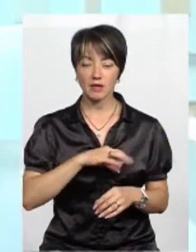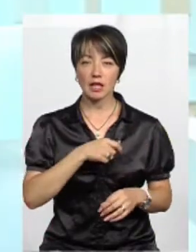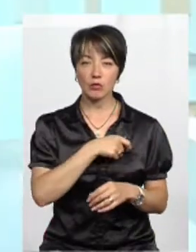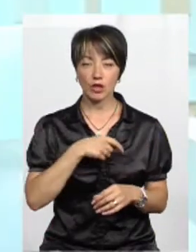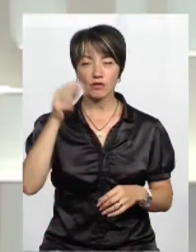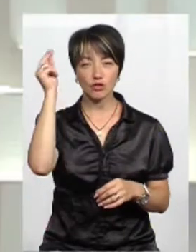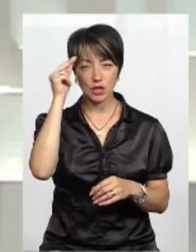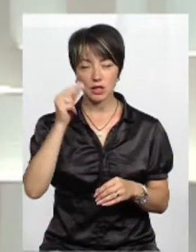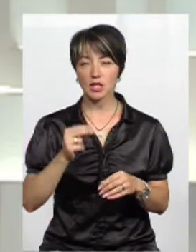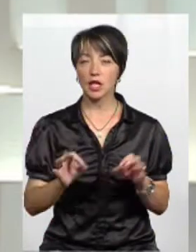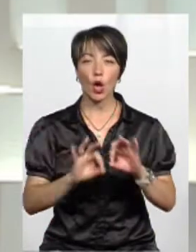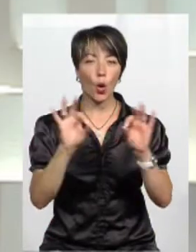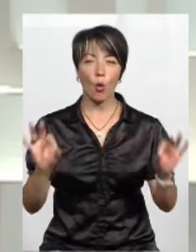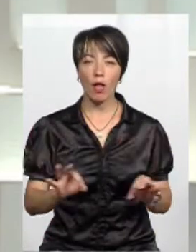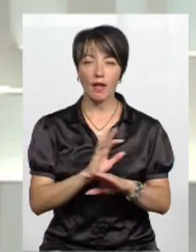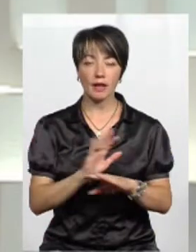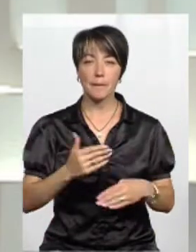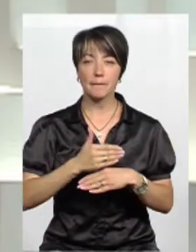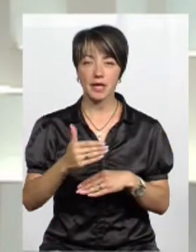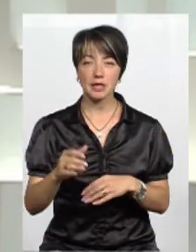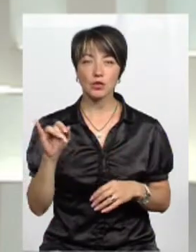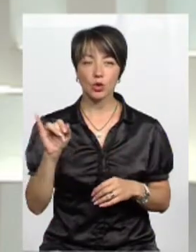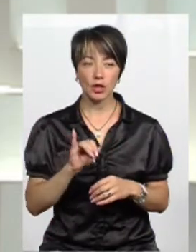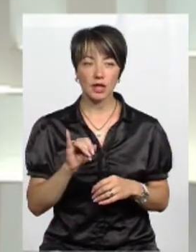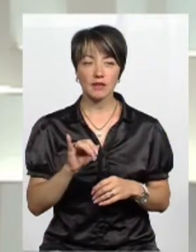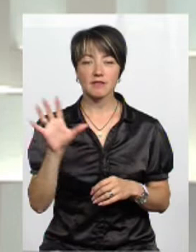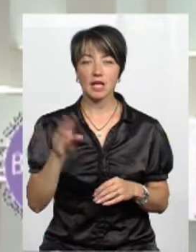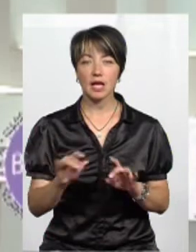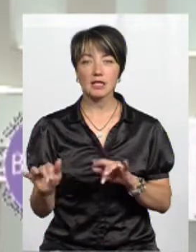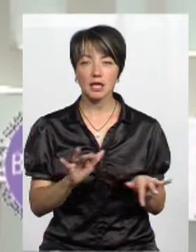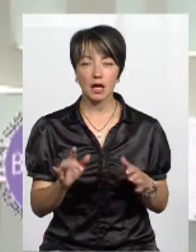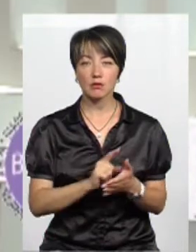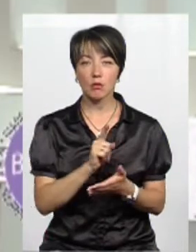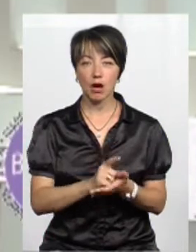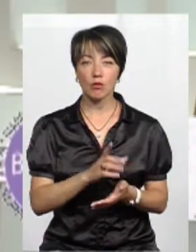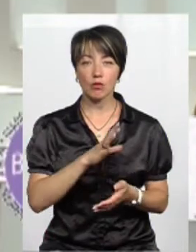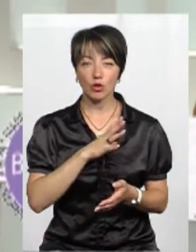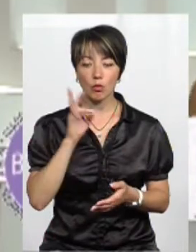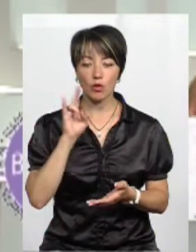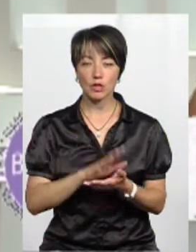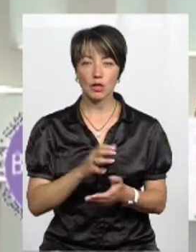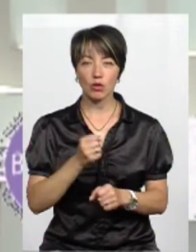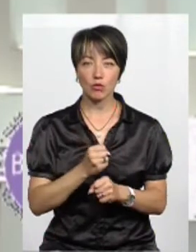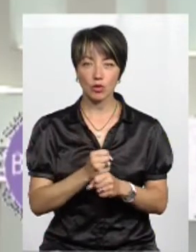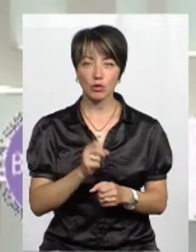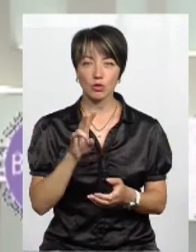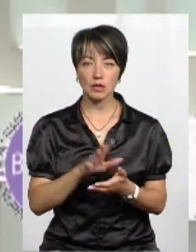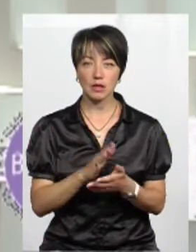депутатом вчитися бути ніколи не пізно, і власне вся діяльність там має бути постійна робота і